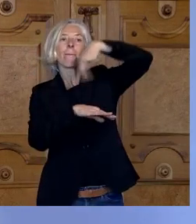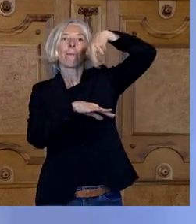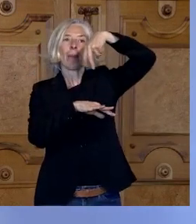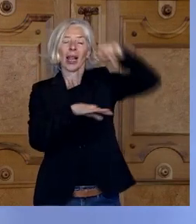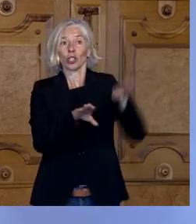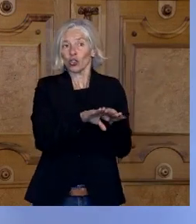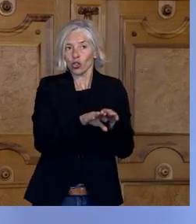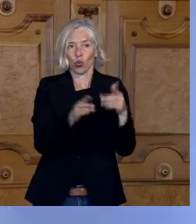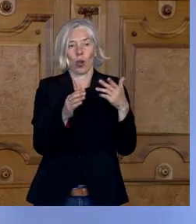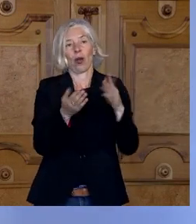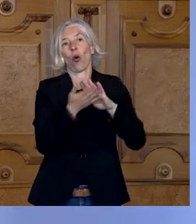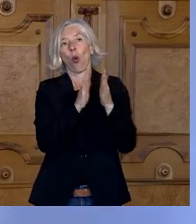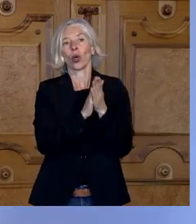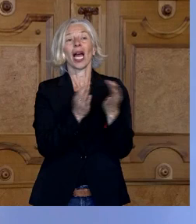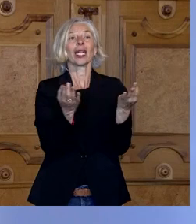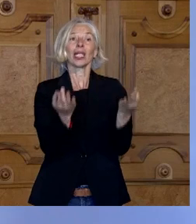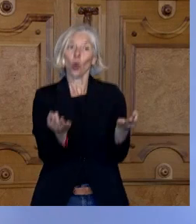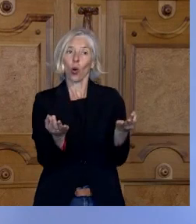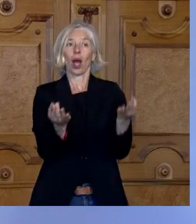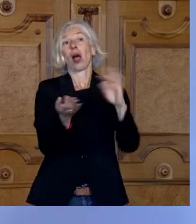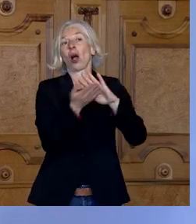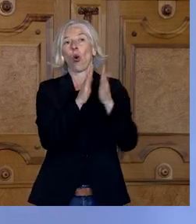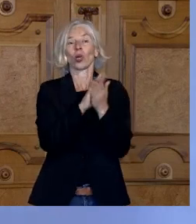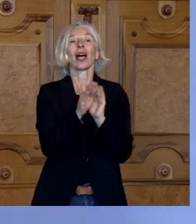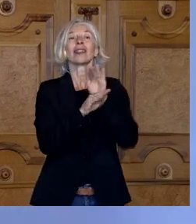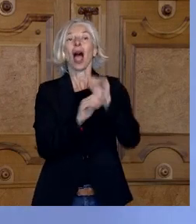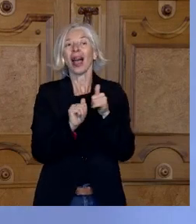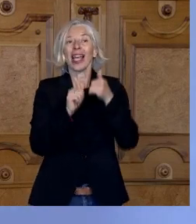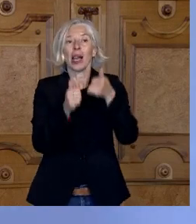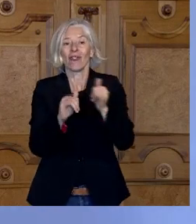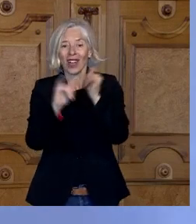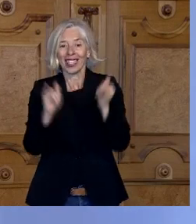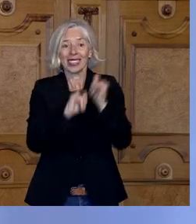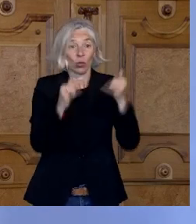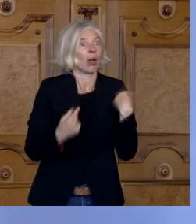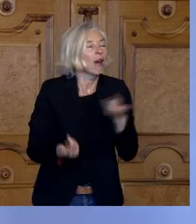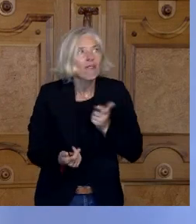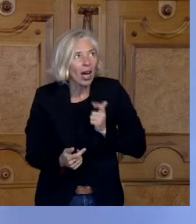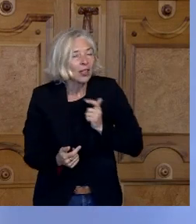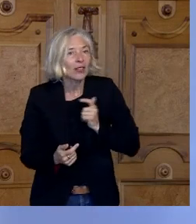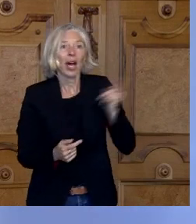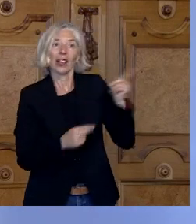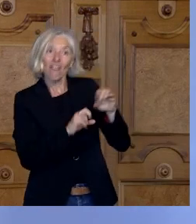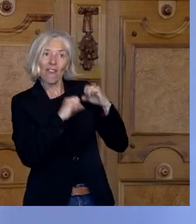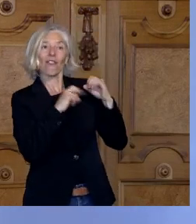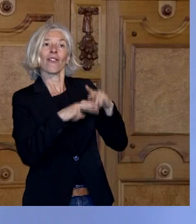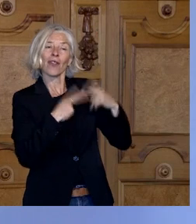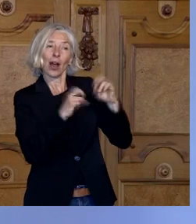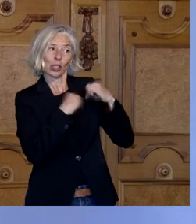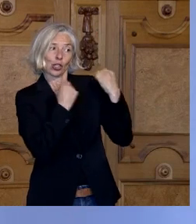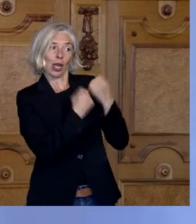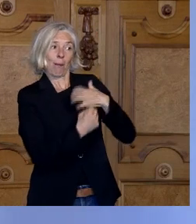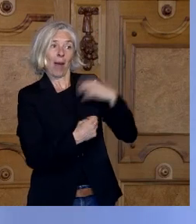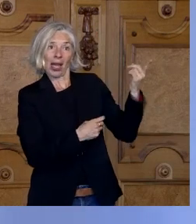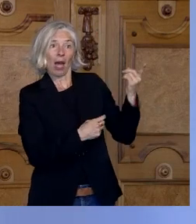Nachhilfeninstituten aussieht, da warten wir sehr dringend auf die entsprechende Positivliste des Freistaates Bayern, die uns eben darüber